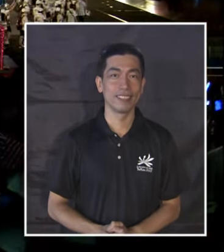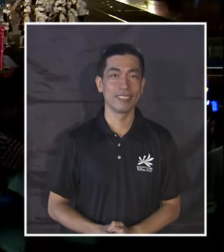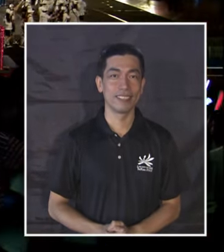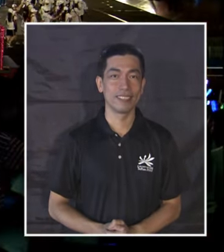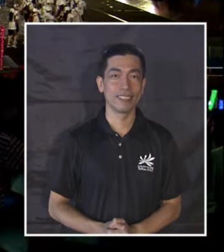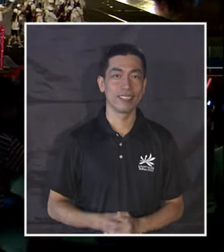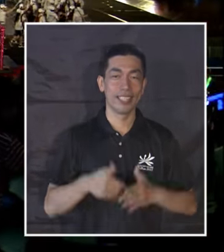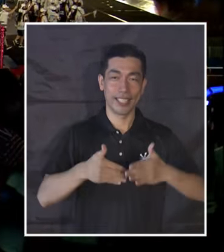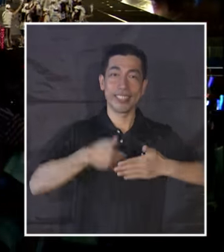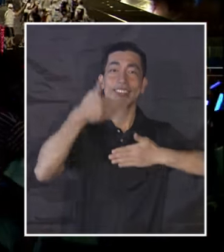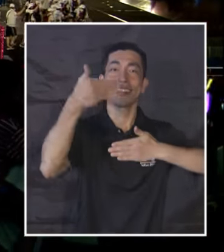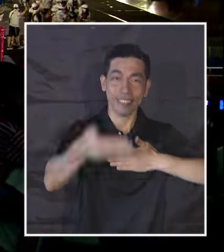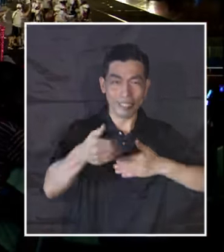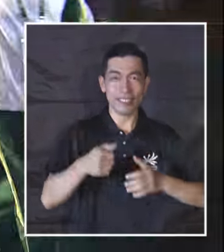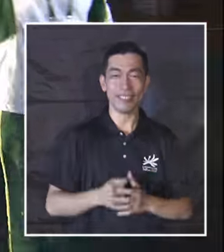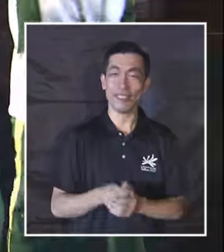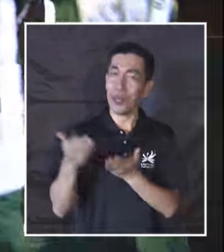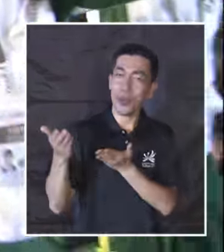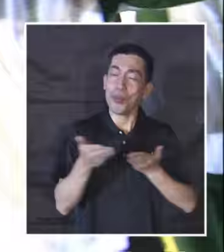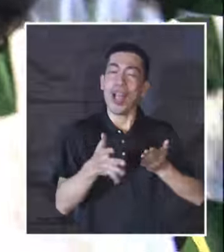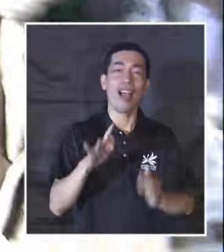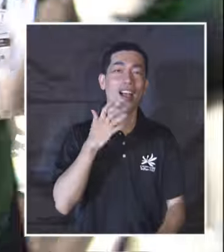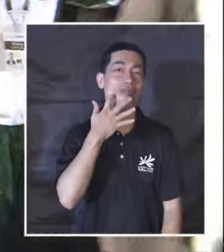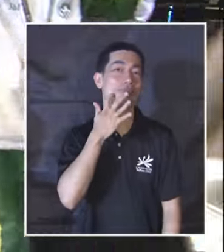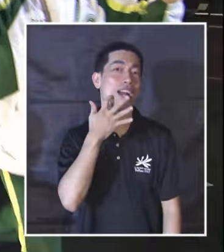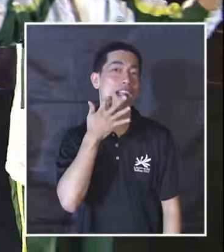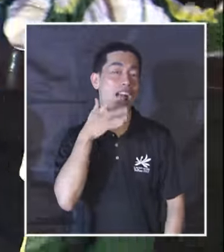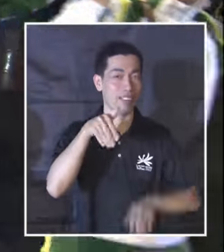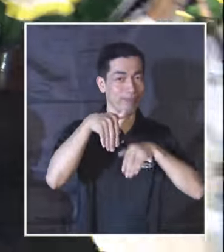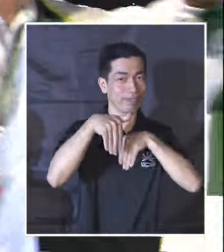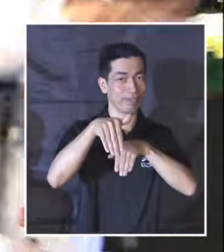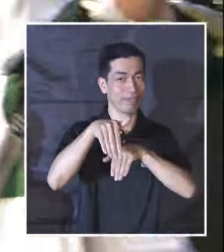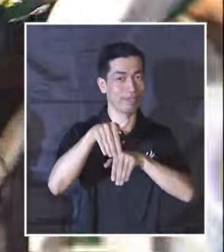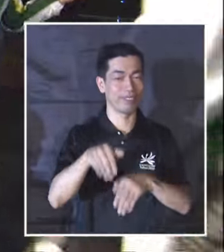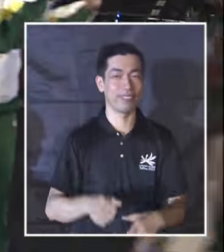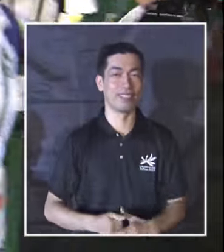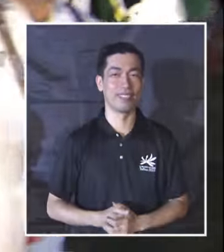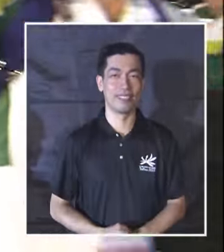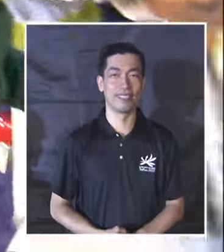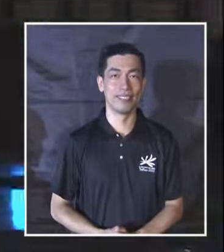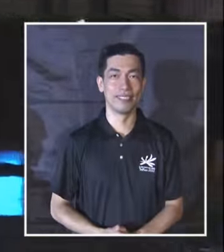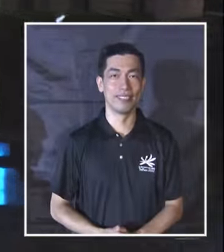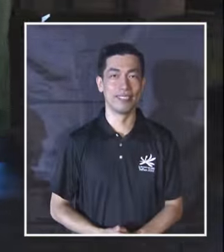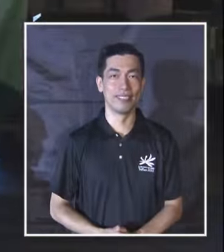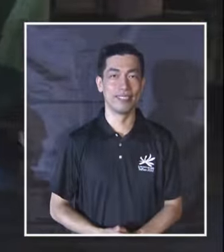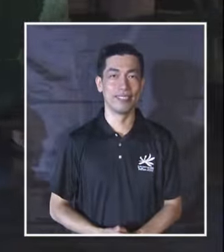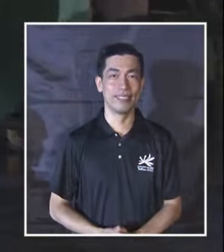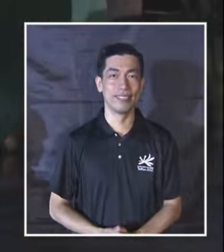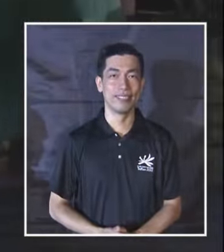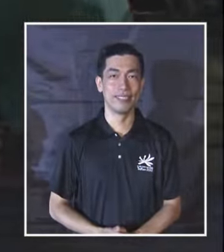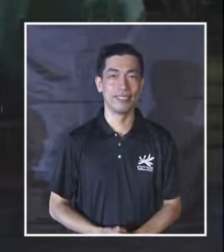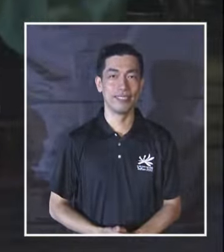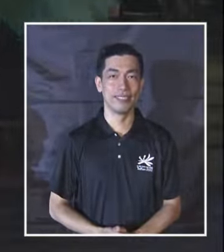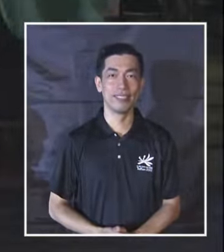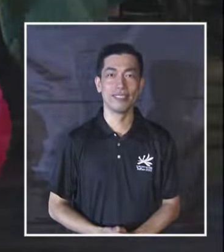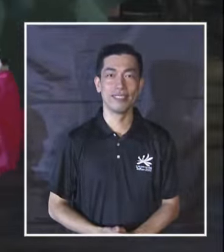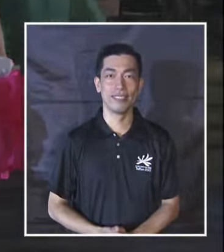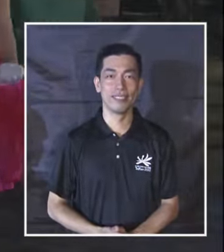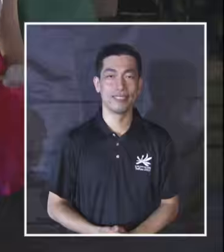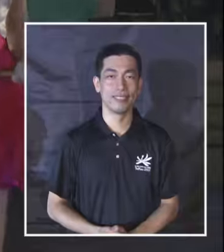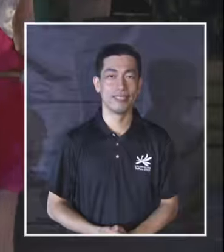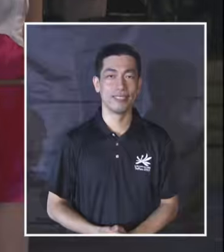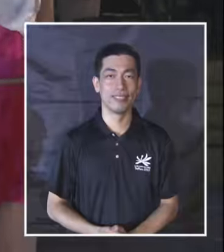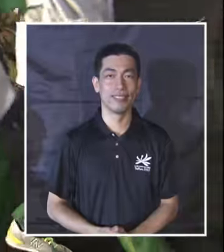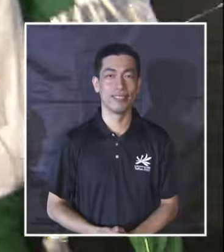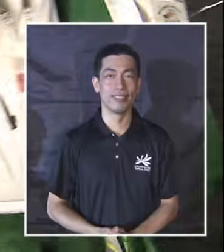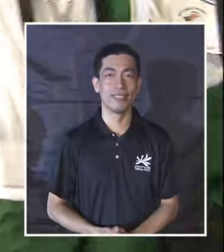接着欢迎到的是澳门代表队进场。 As we can see the athletes walking into the arena, they